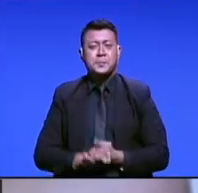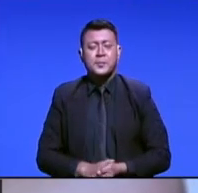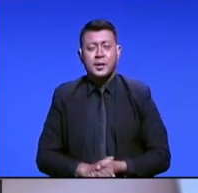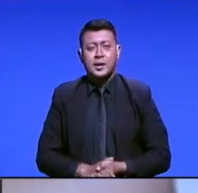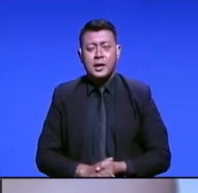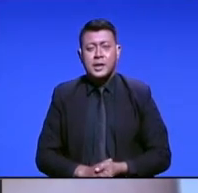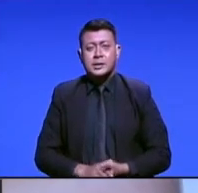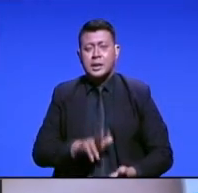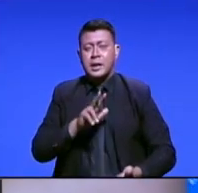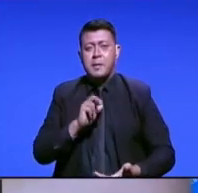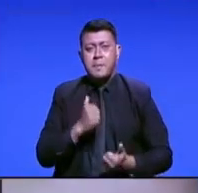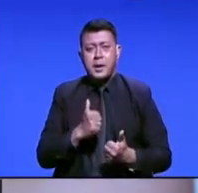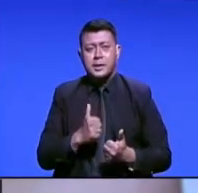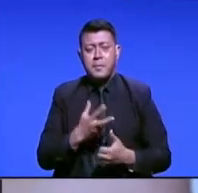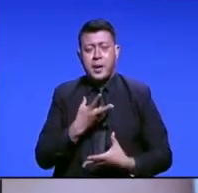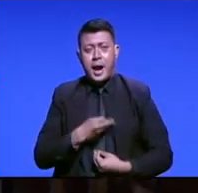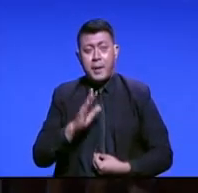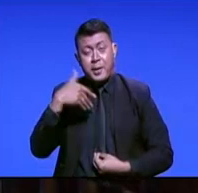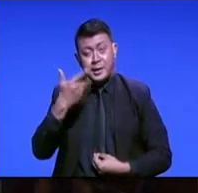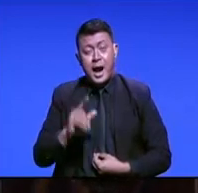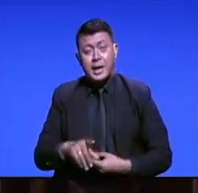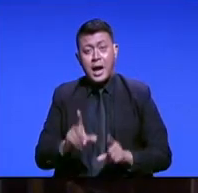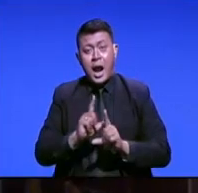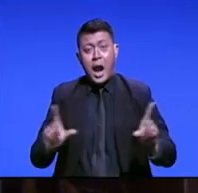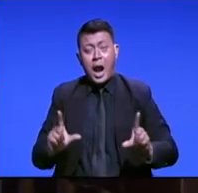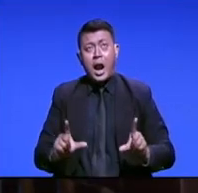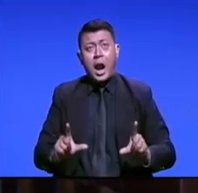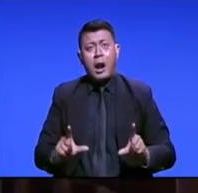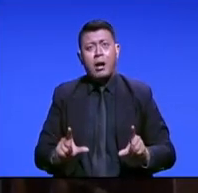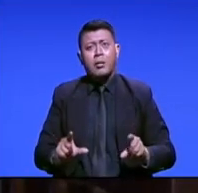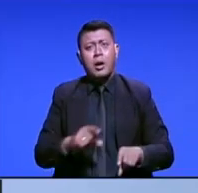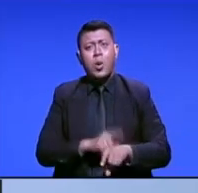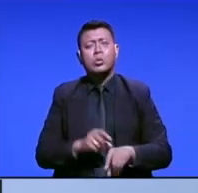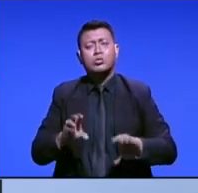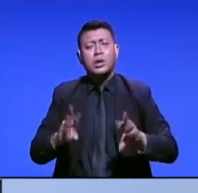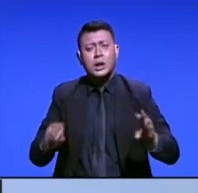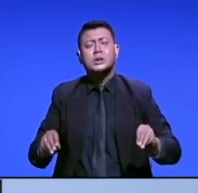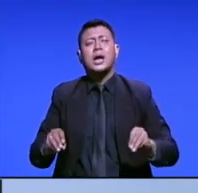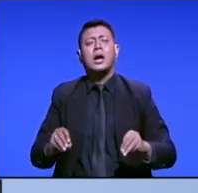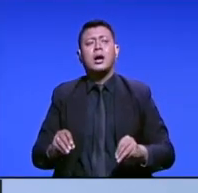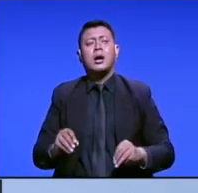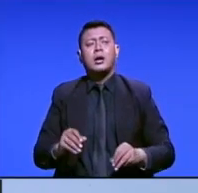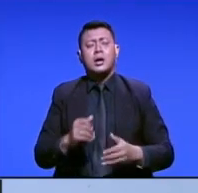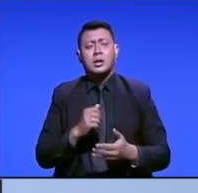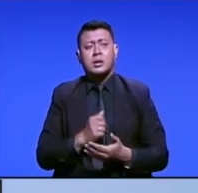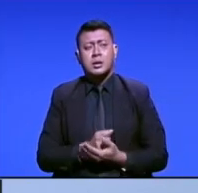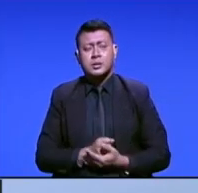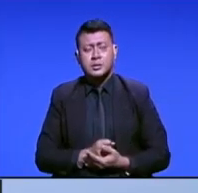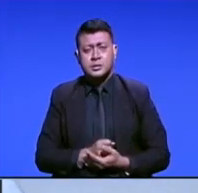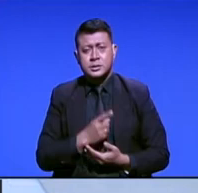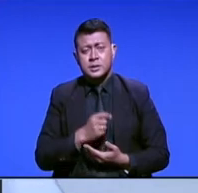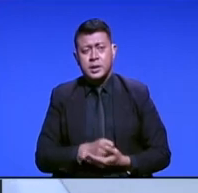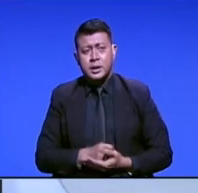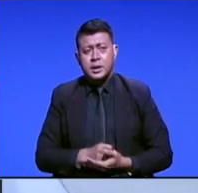Setelah mantap dengan pilihannya, Dika berharap nantinya tersedia lapangan kerja yang mencukupi bagi lulusan perguruan tinggi yang bernasib sama seperti